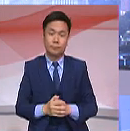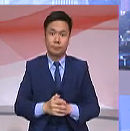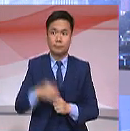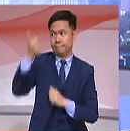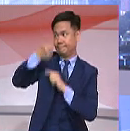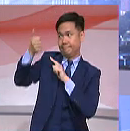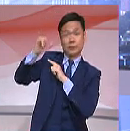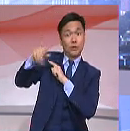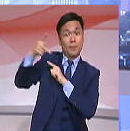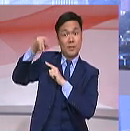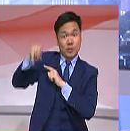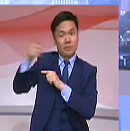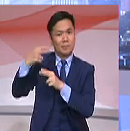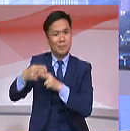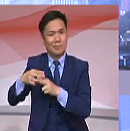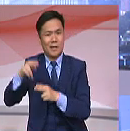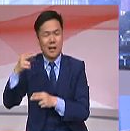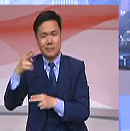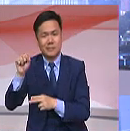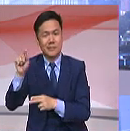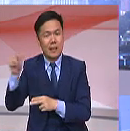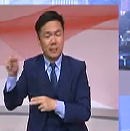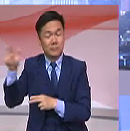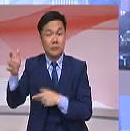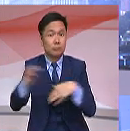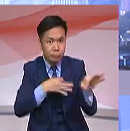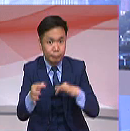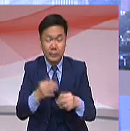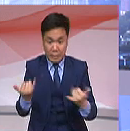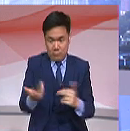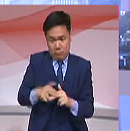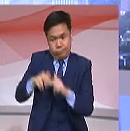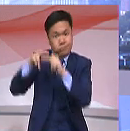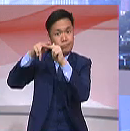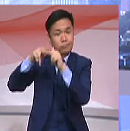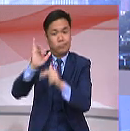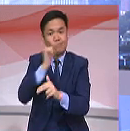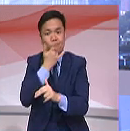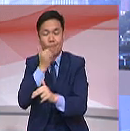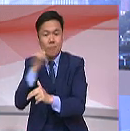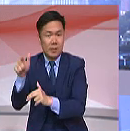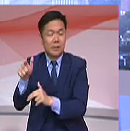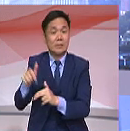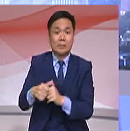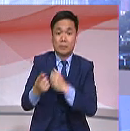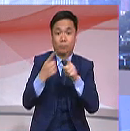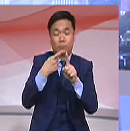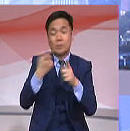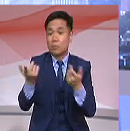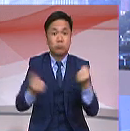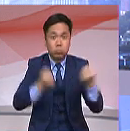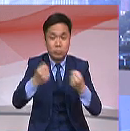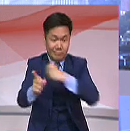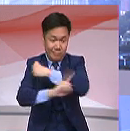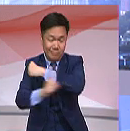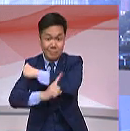Pengarahnya Muhammad Yusof Abustan memaklumkan jumlah tersebut menunjukkan peningkatan berbanding tahun lalu yang merekodkan jumlah